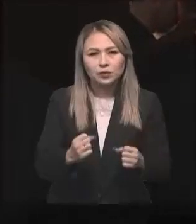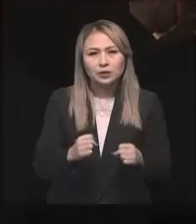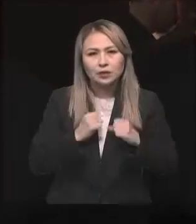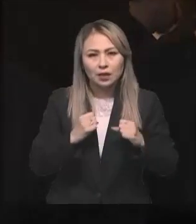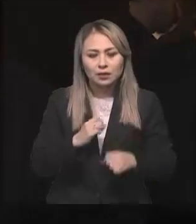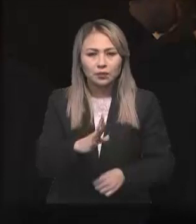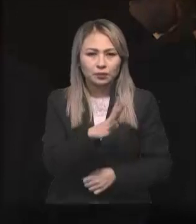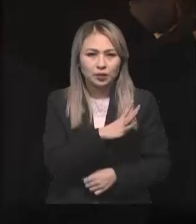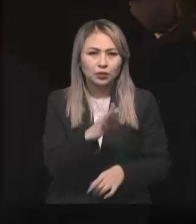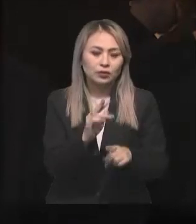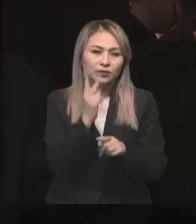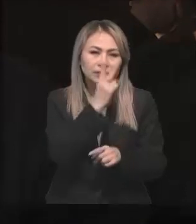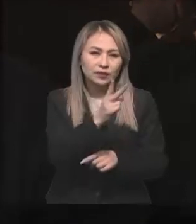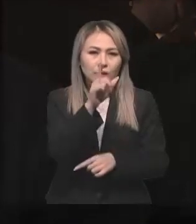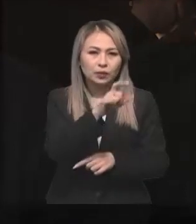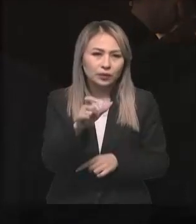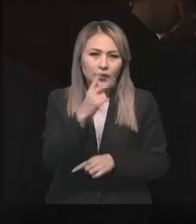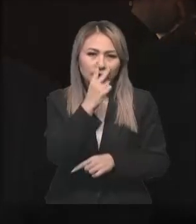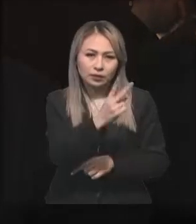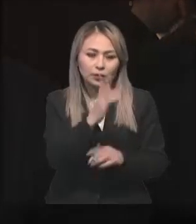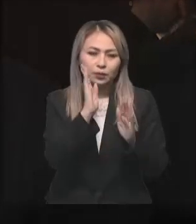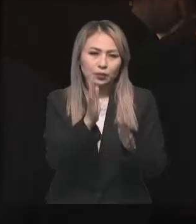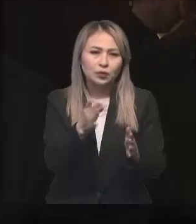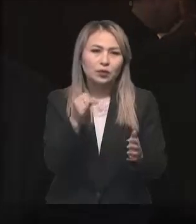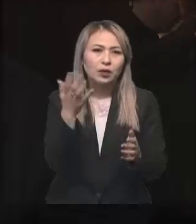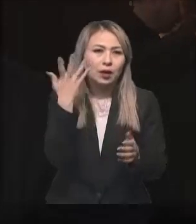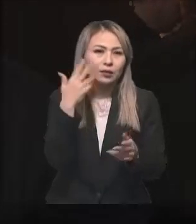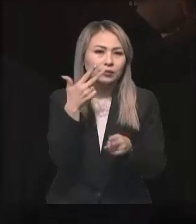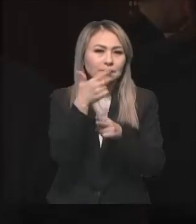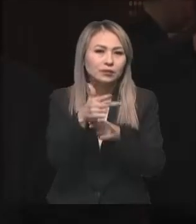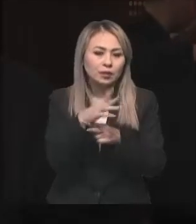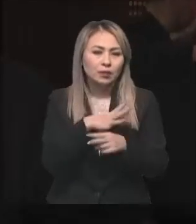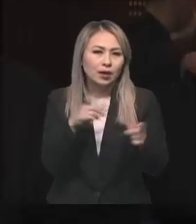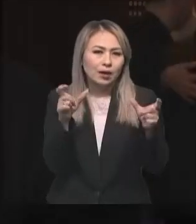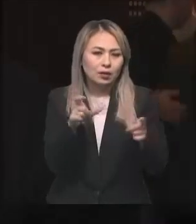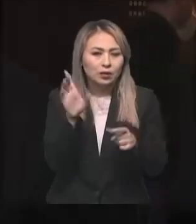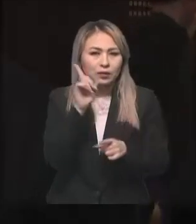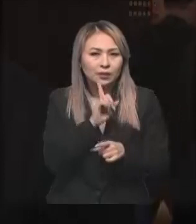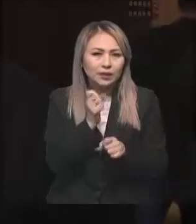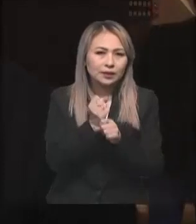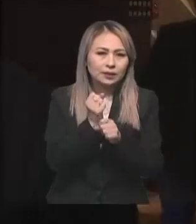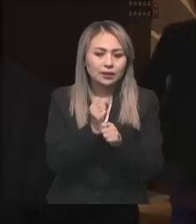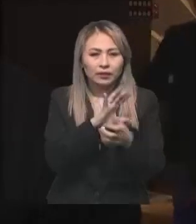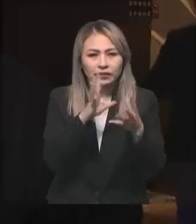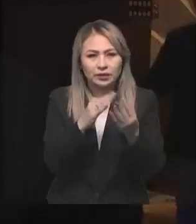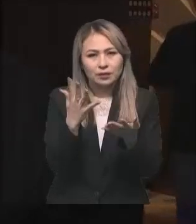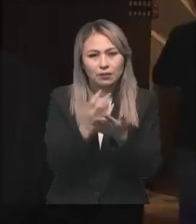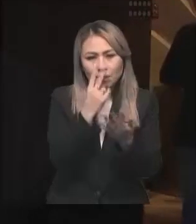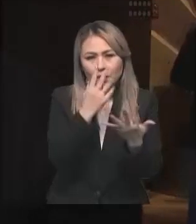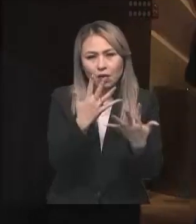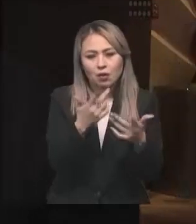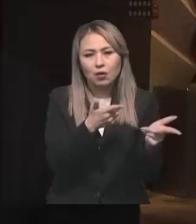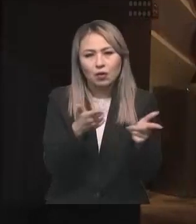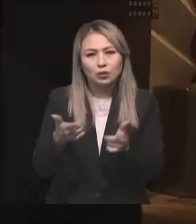үміттенім. Әрине бағасын көрермен береді. Түсірілімді бастағанда карантинге тап болдық, десе де жағдайды өз ыңғайымызға икемдеп, майдан көріністеріне жақсылап